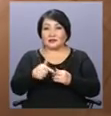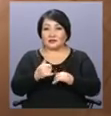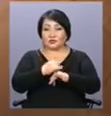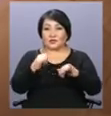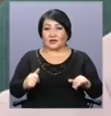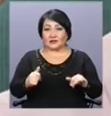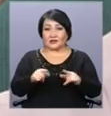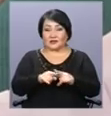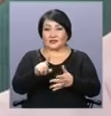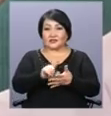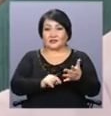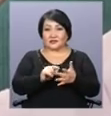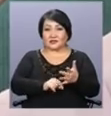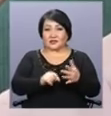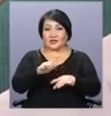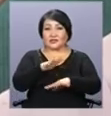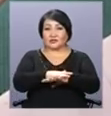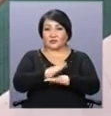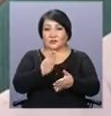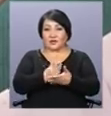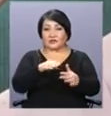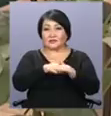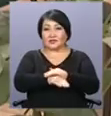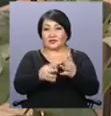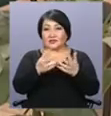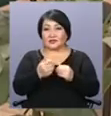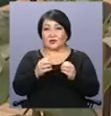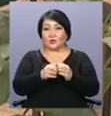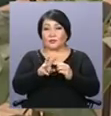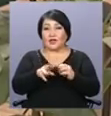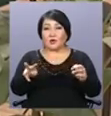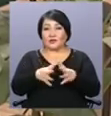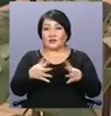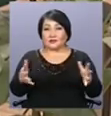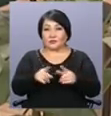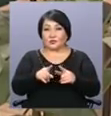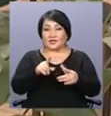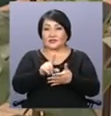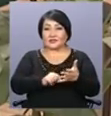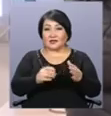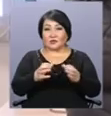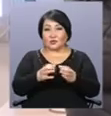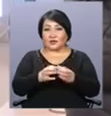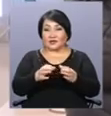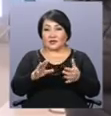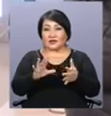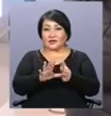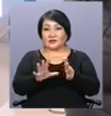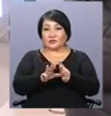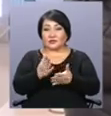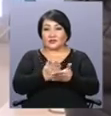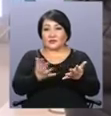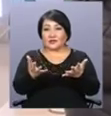Ал жеке зейнетақы шоты бар салымшылардың саны 10 миллионнан асқан. Бүгінде зейнетақы қоры электронды қызмет алу